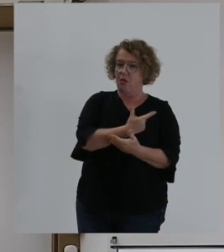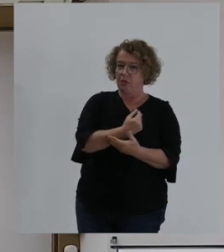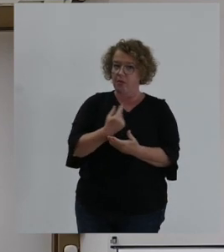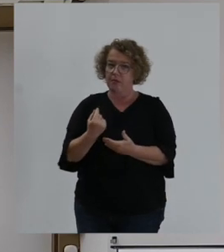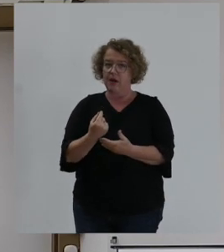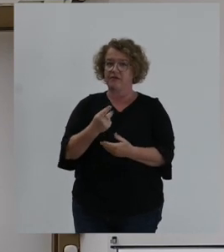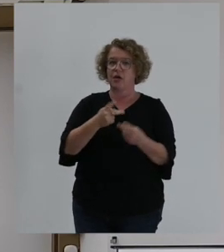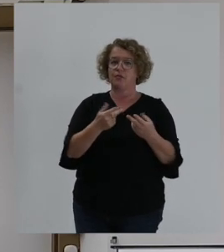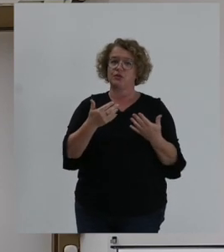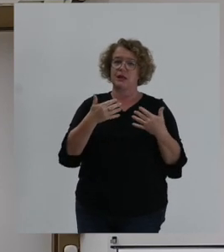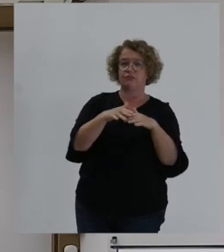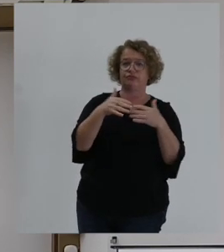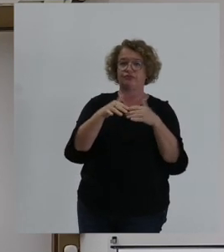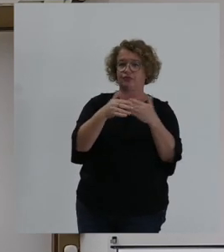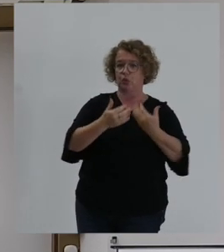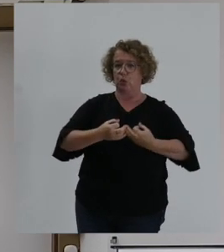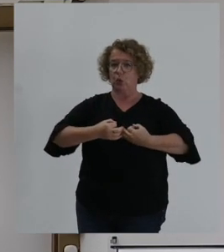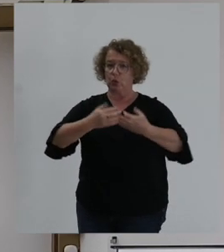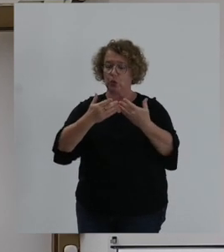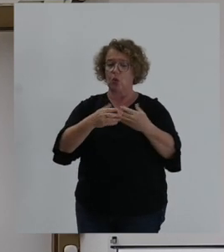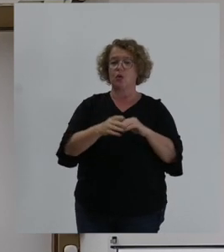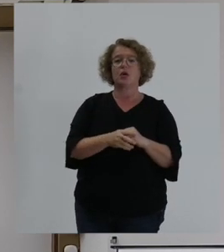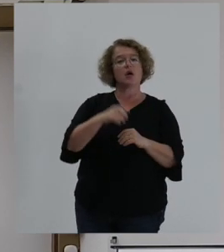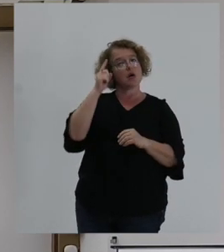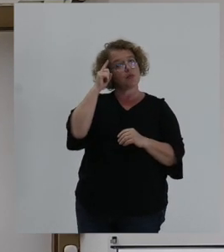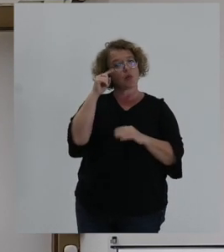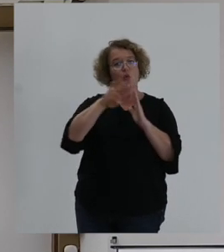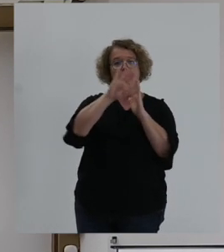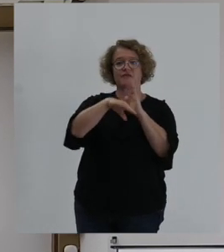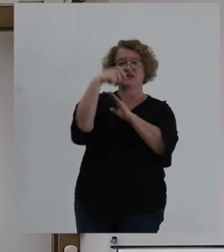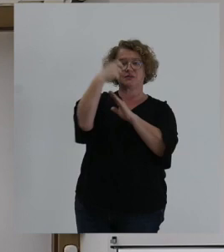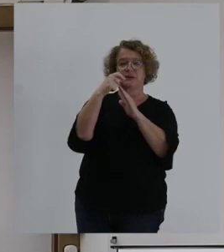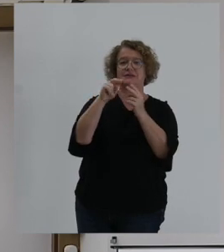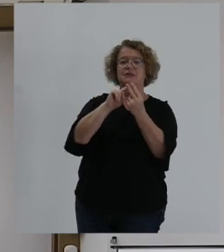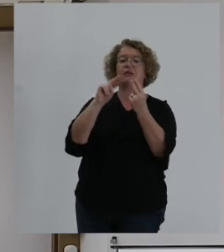pas y avoir des chevauchements avec les portefeuilles des vice-présidences déléguées?